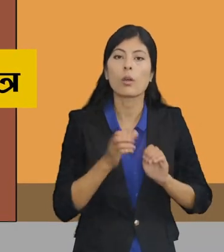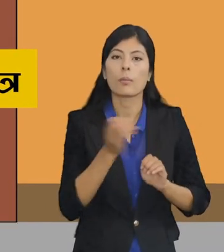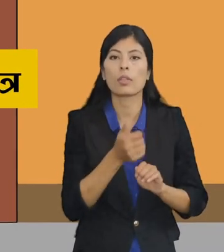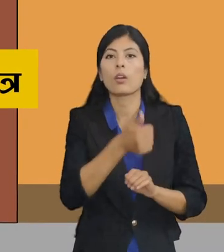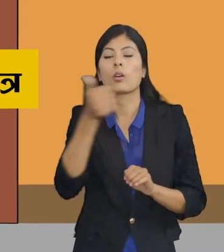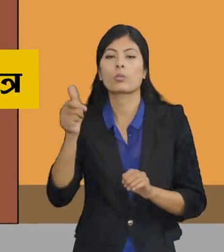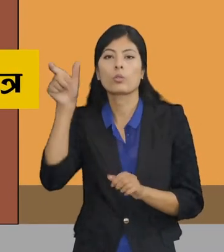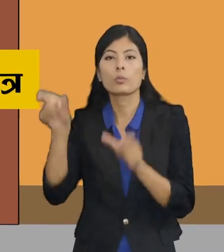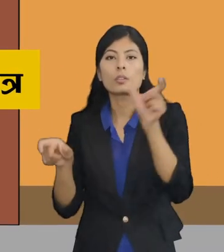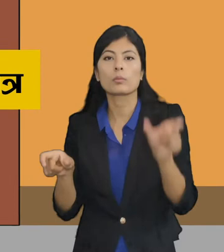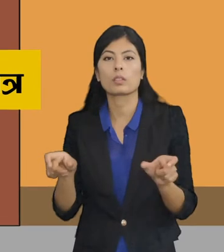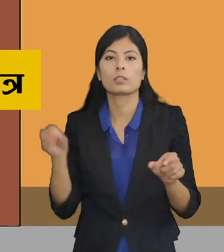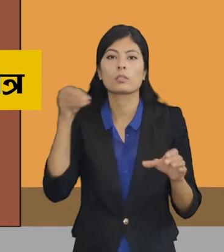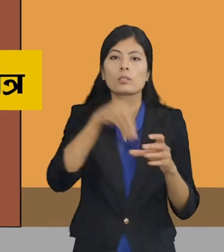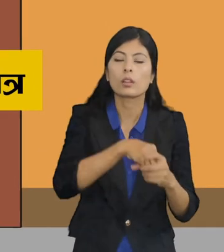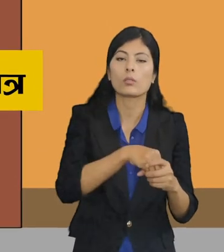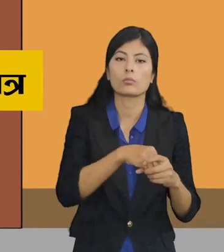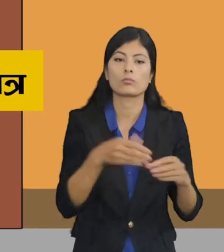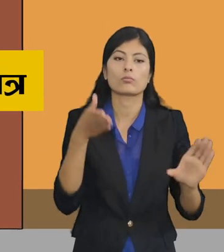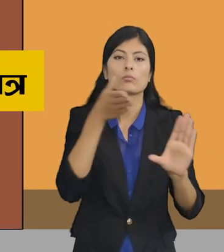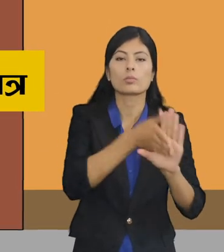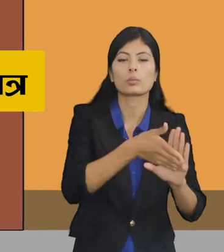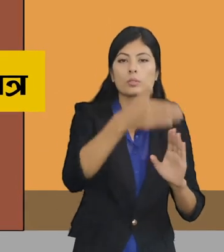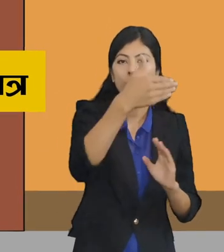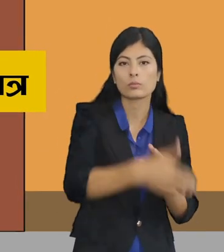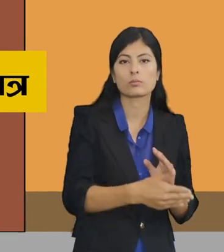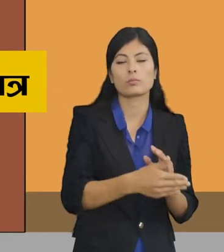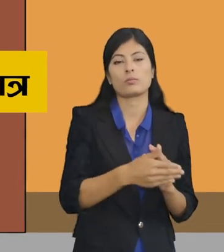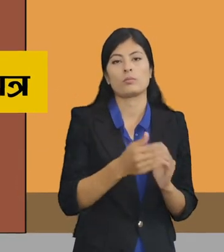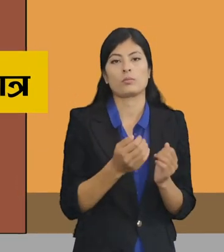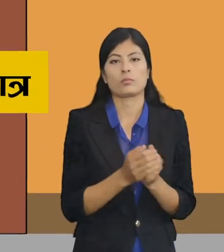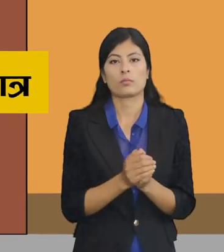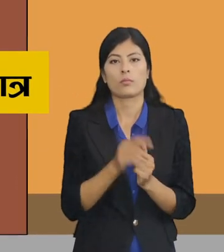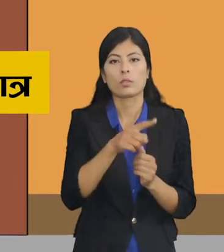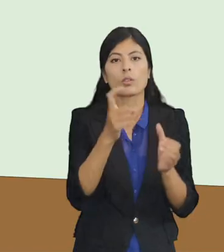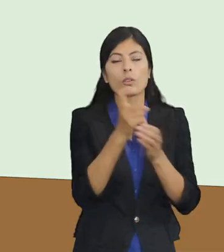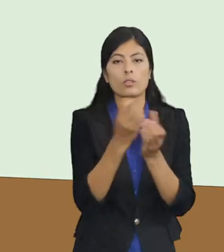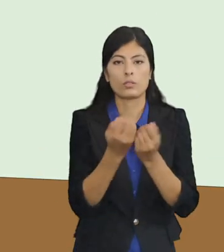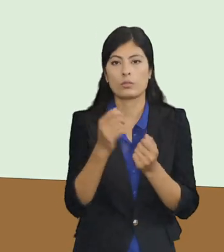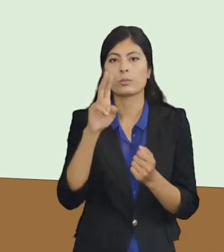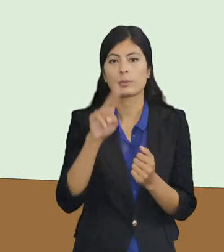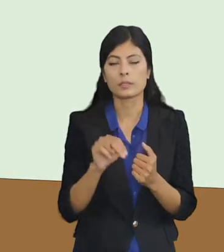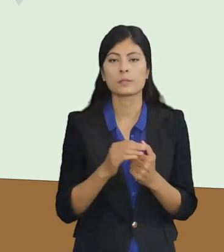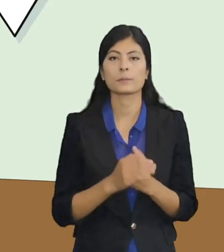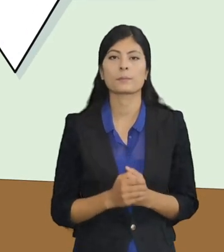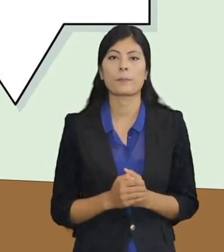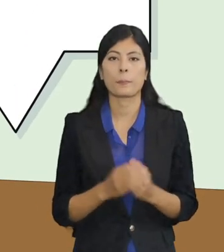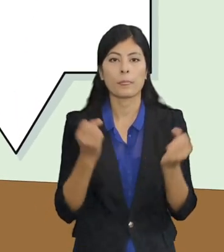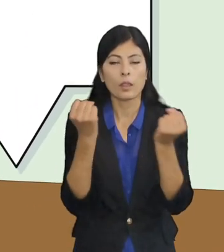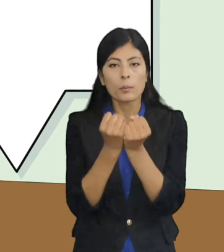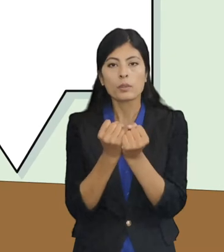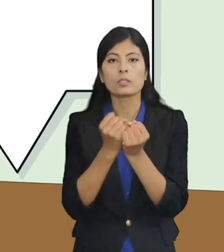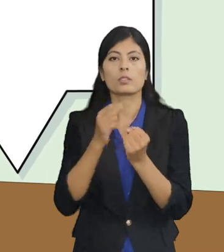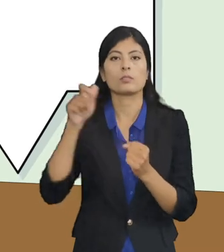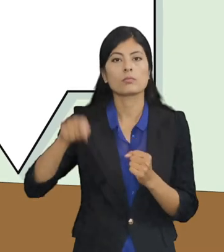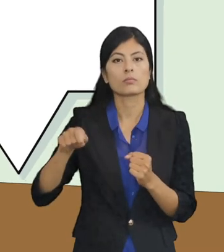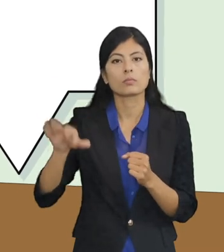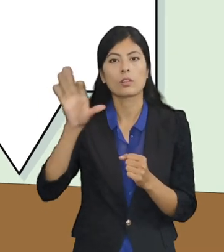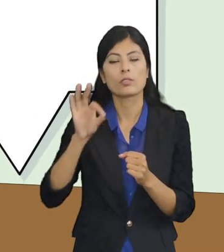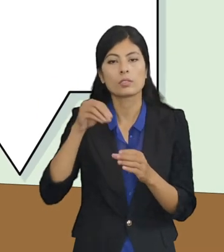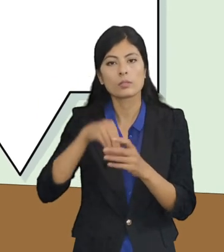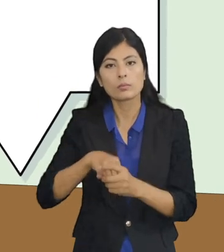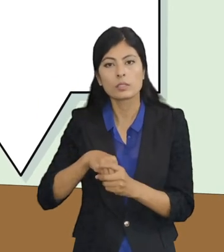व्यक्तिलाई इजलासमा प्रवेश गर्न नपाउने गरी बन्द इजलासको गठन गर्नुपर्दछ। बन्द इजलासबाट हेरिने विवादको